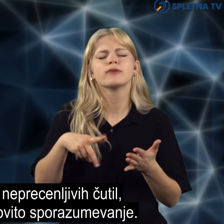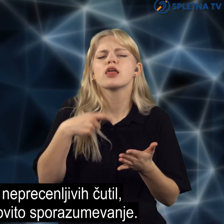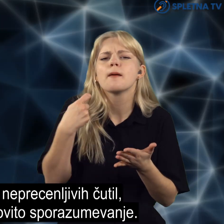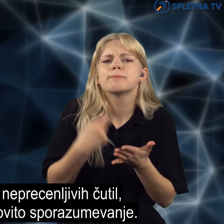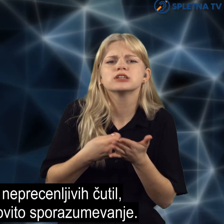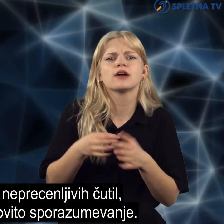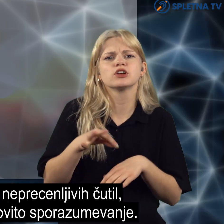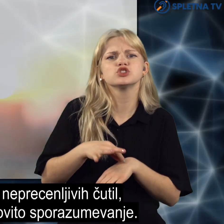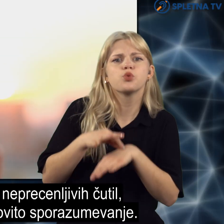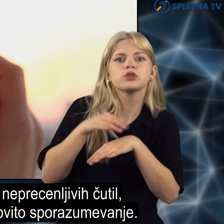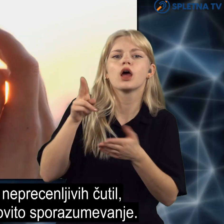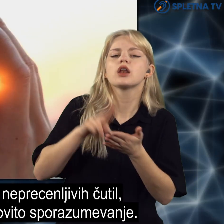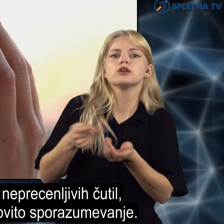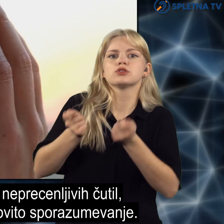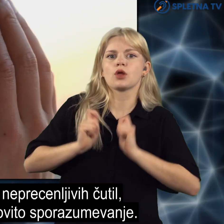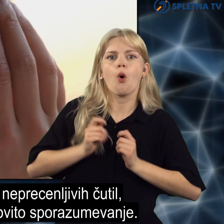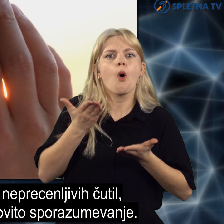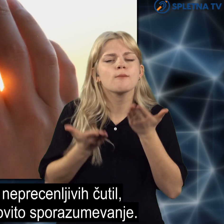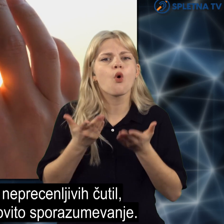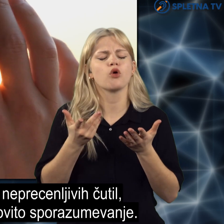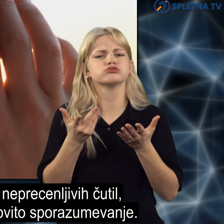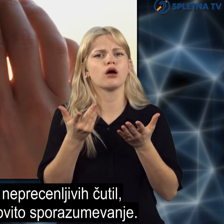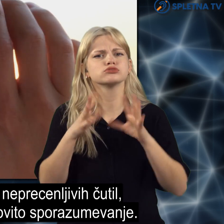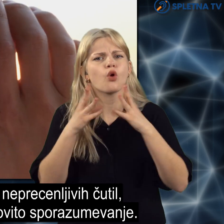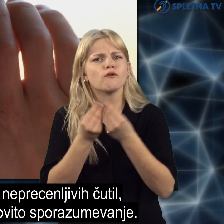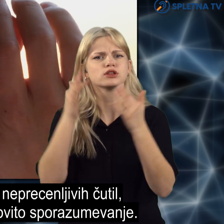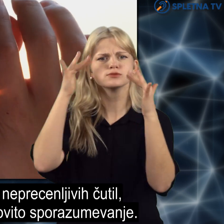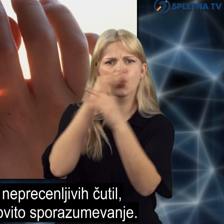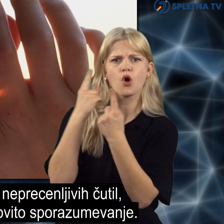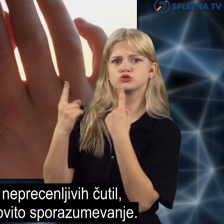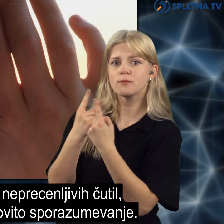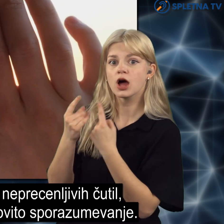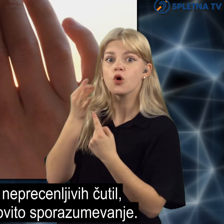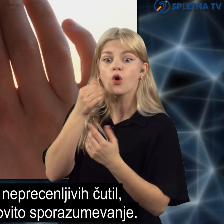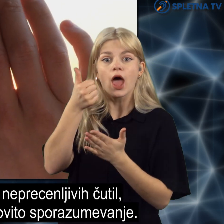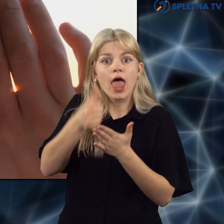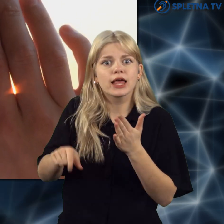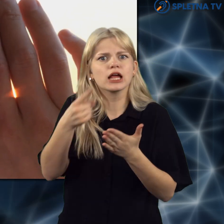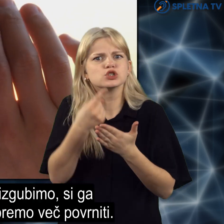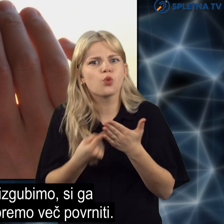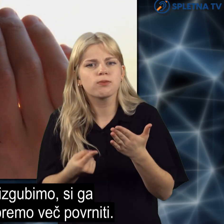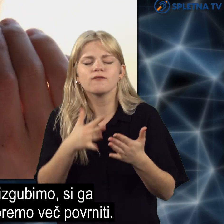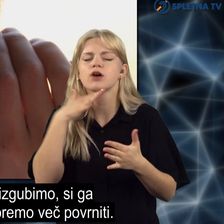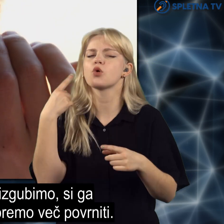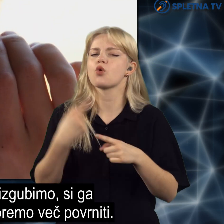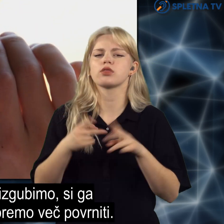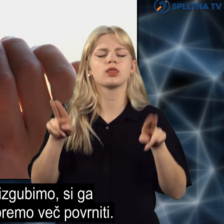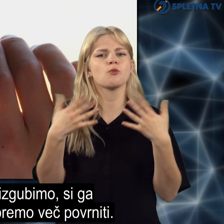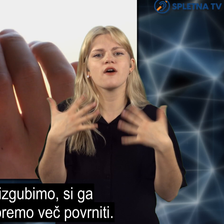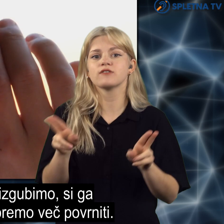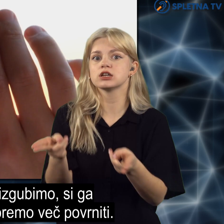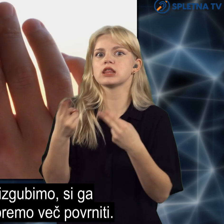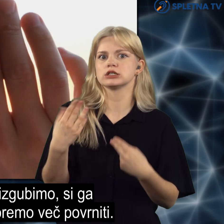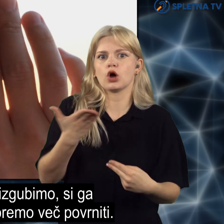je eno izmed neprecenljivih čutil, ki nam omogoča celovito sporazumevanje. Ko ga enkrat izgubimo, si